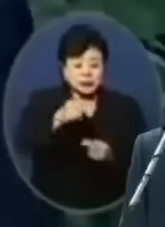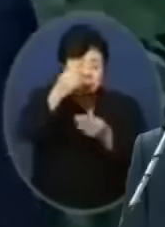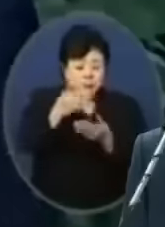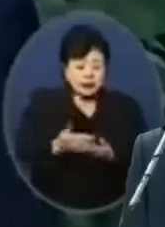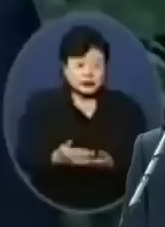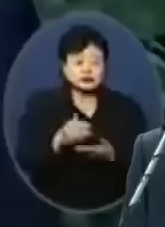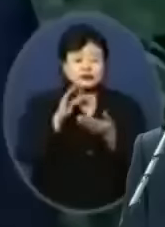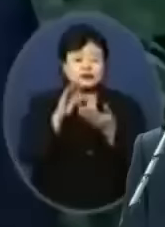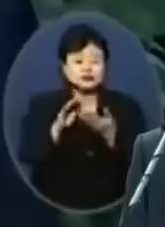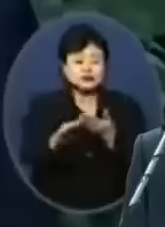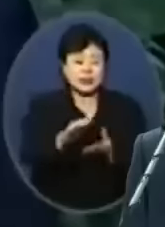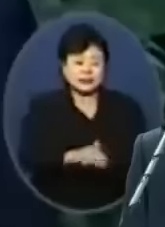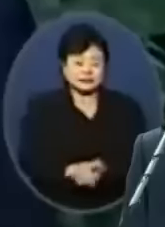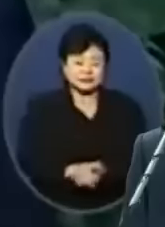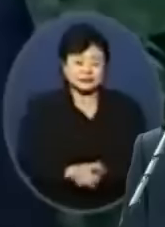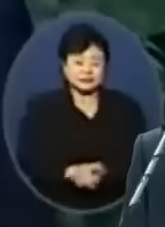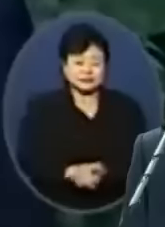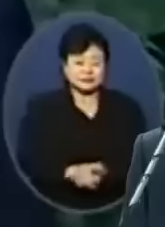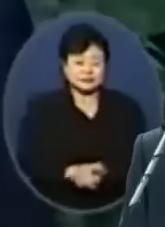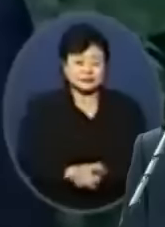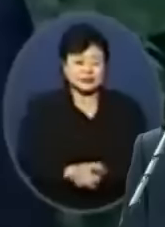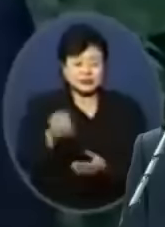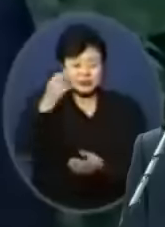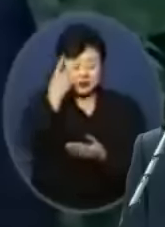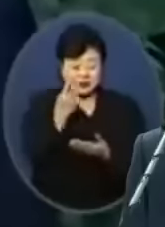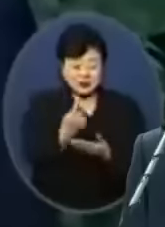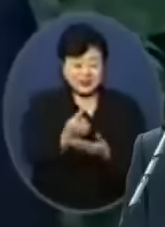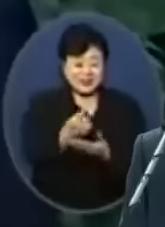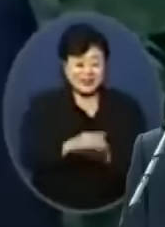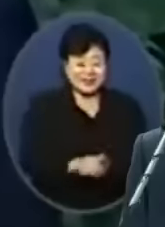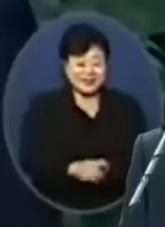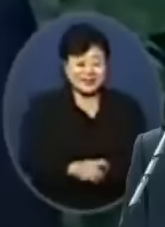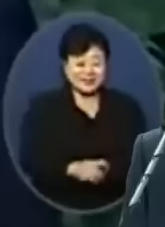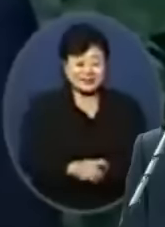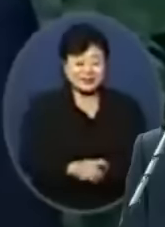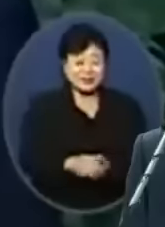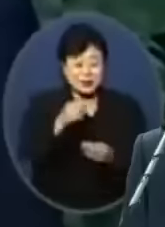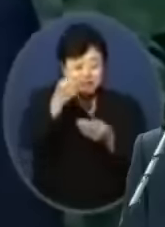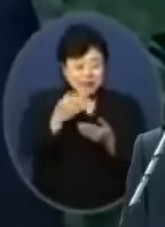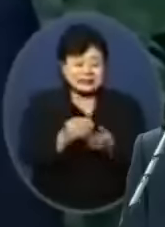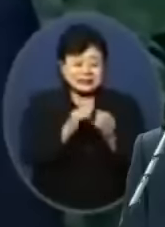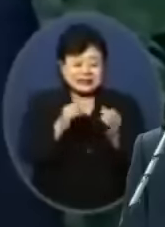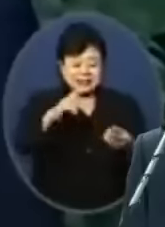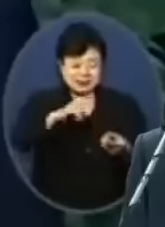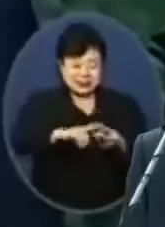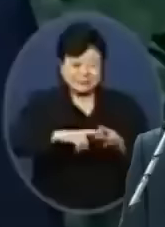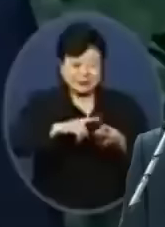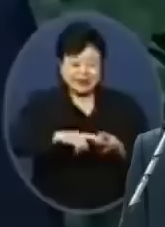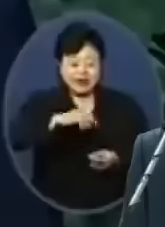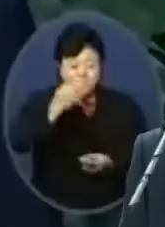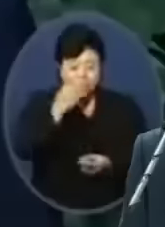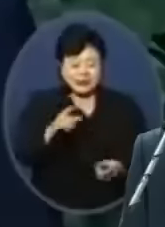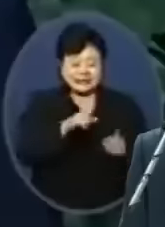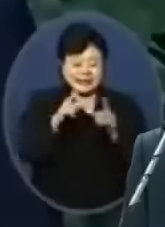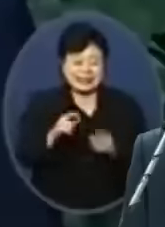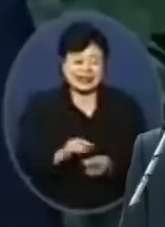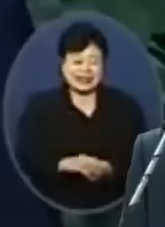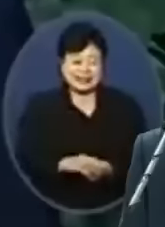구원을 받고 난 다음에 성령이 오셔서 구원받은 사람답게 거룩하게